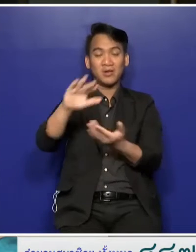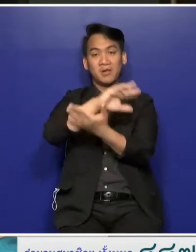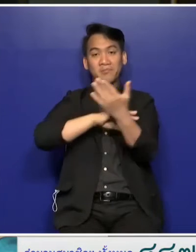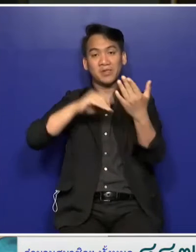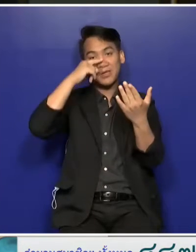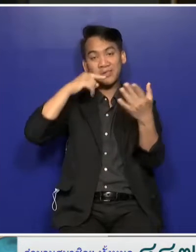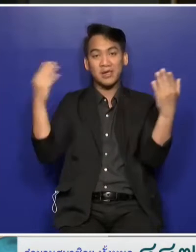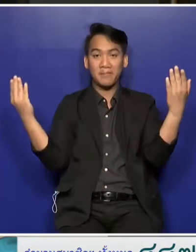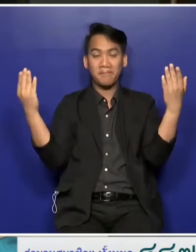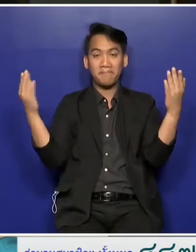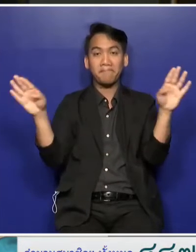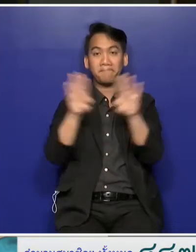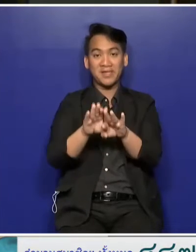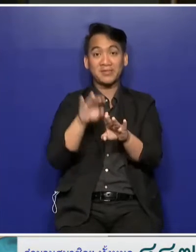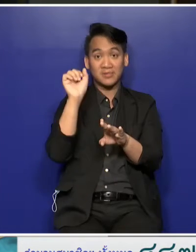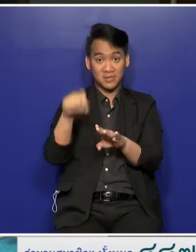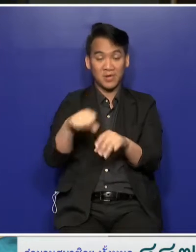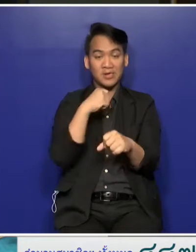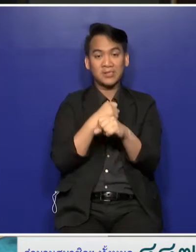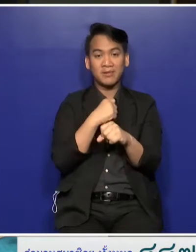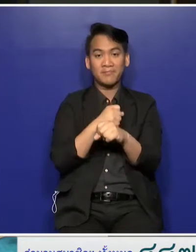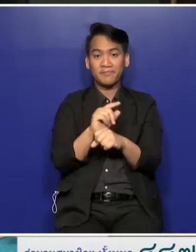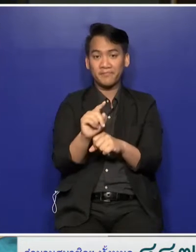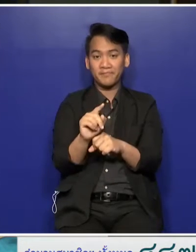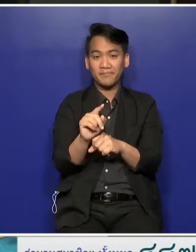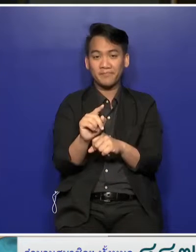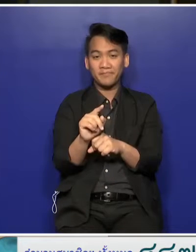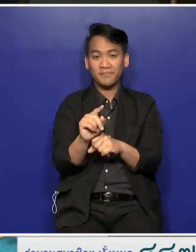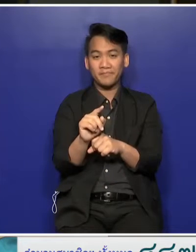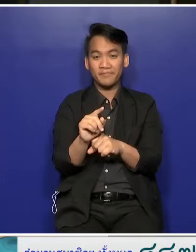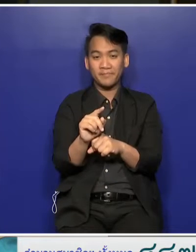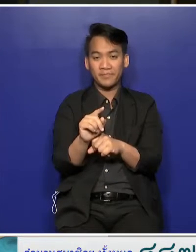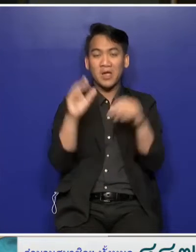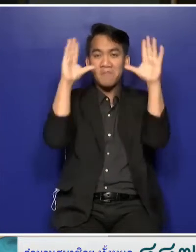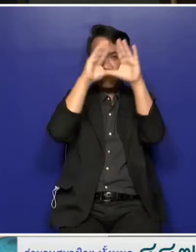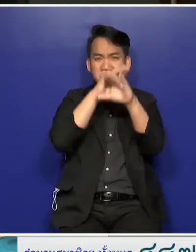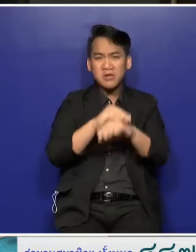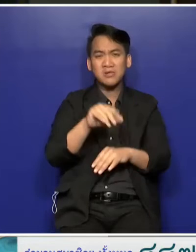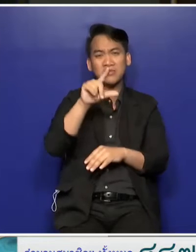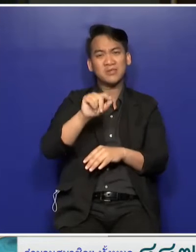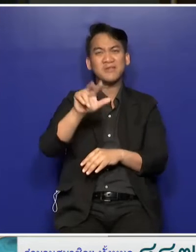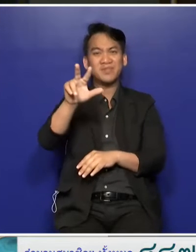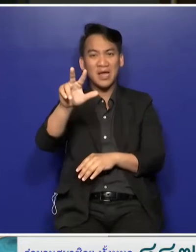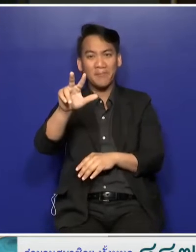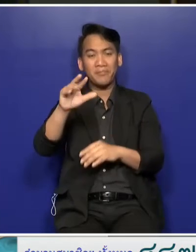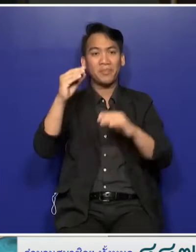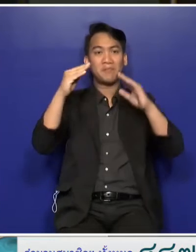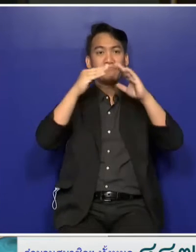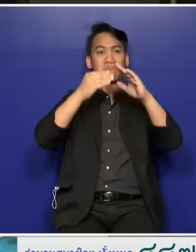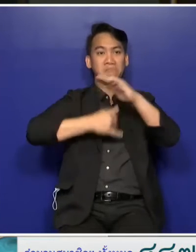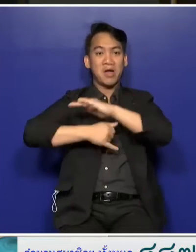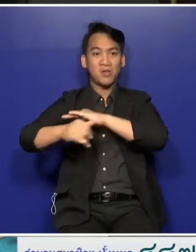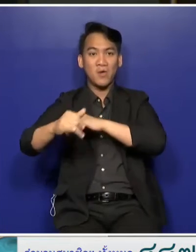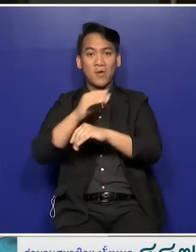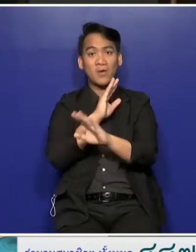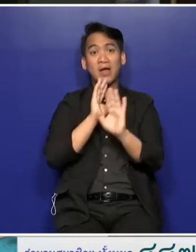ารดำเนินการ Curfuel อะไรพวกนี้มัจะต่ำลงแต่มมีปญหาคือ มันดีดกลับเวลา